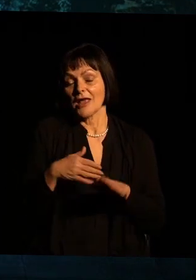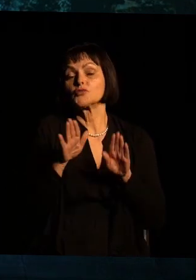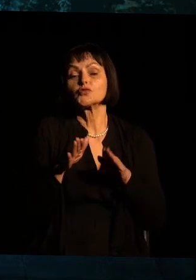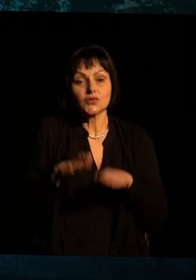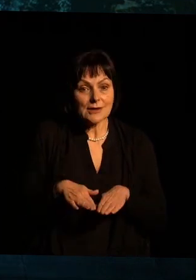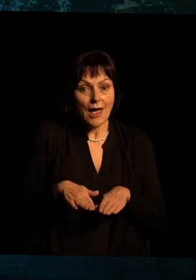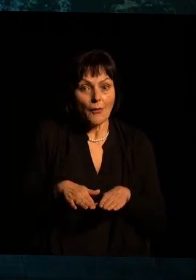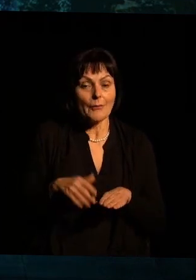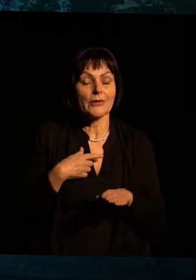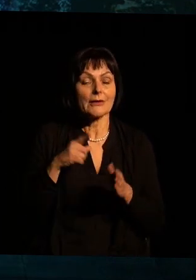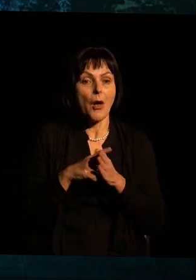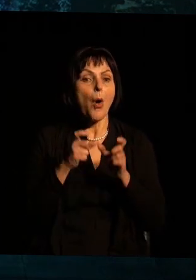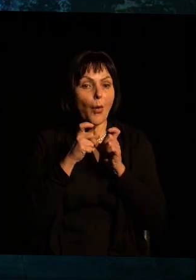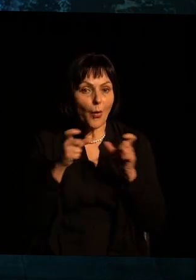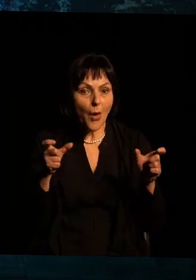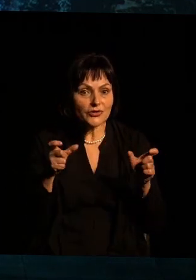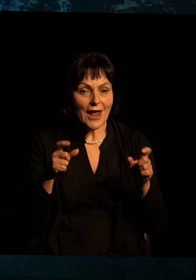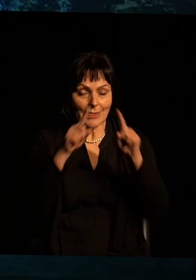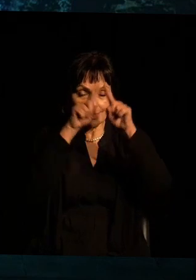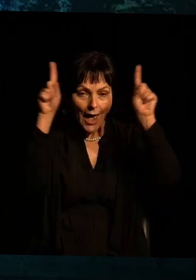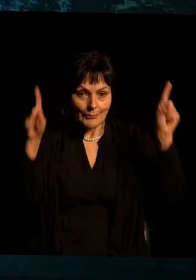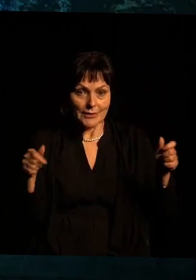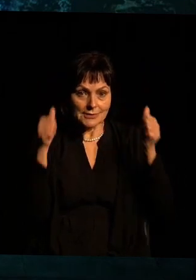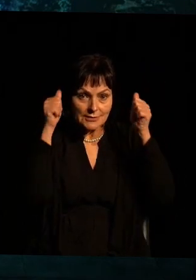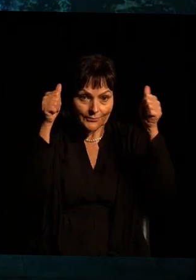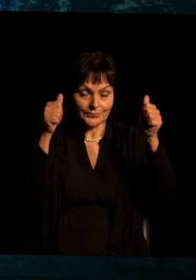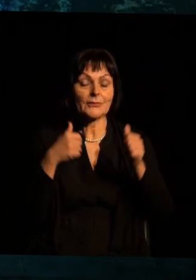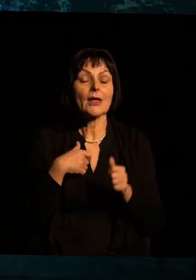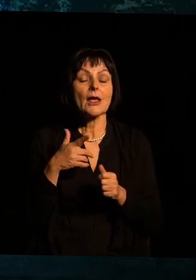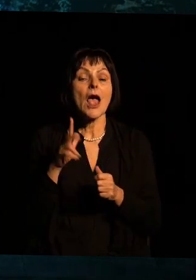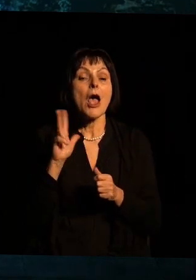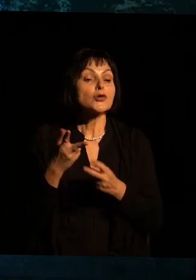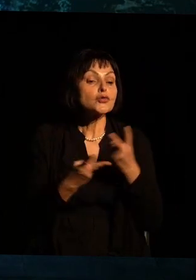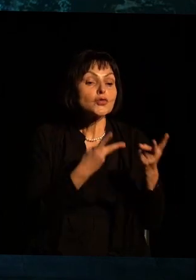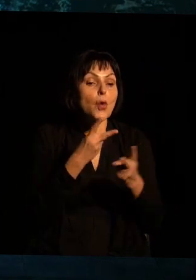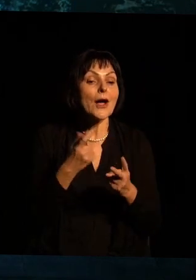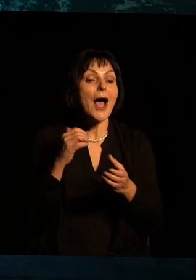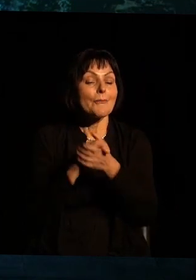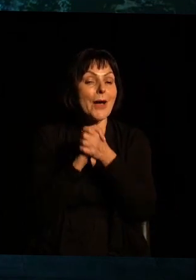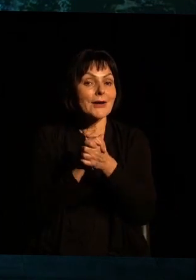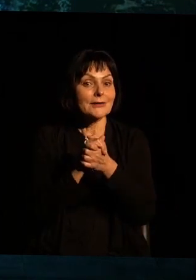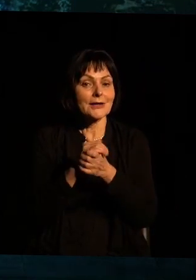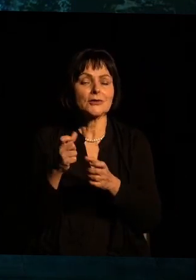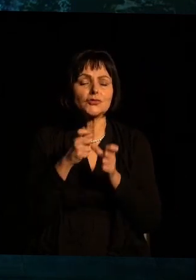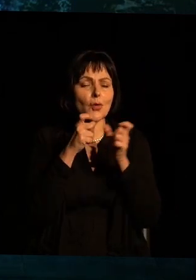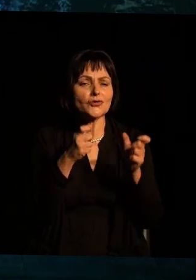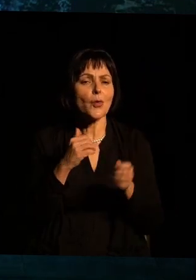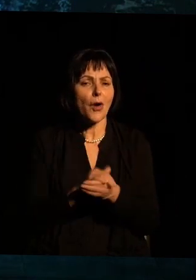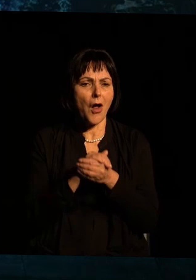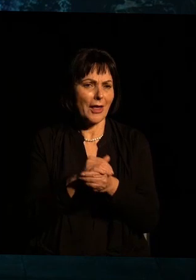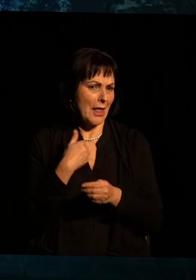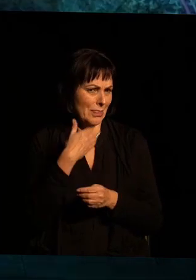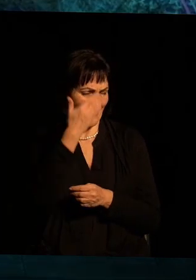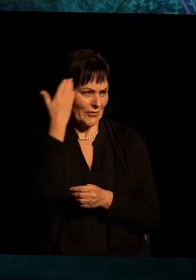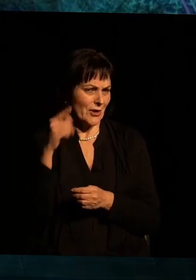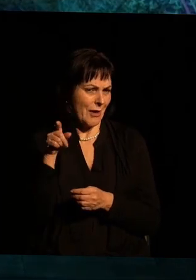zostałem i dałem ogłoszenie na tablicy ogłoszeń, że poszukuję partnera i zgłosił się kolega, o którym nie wiedziałem,